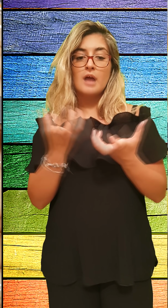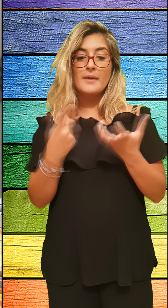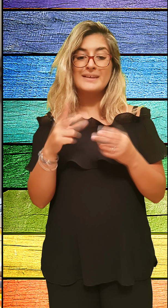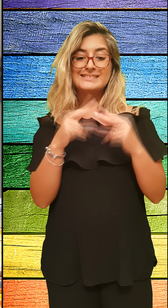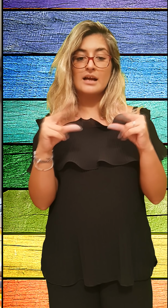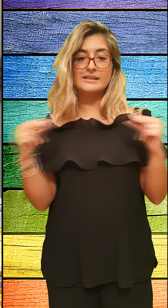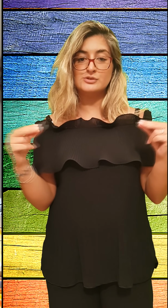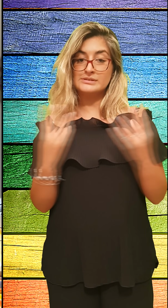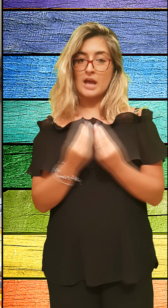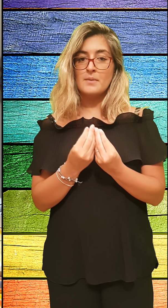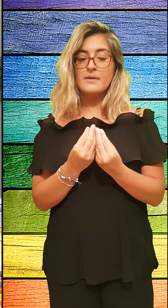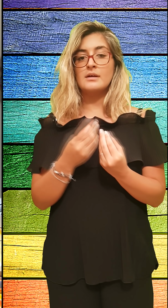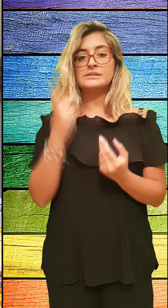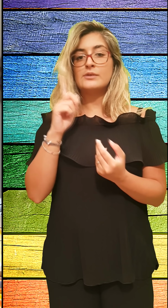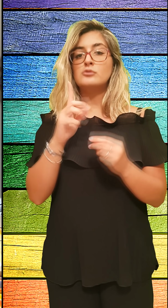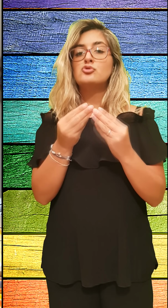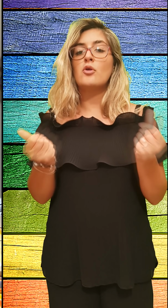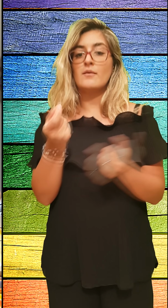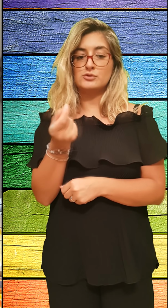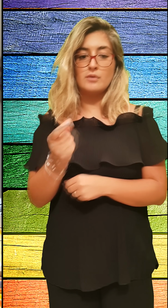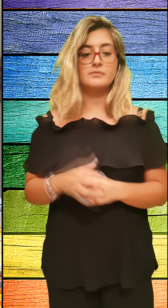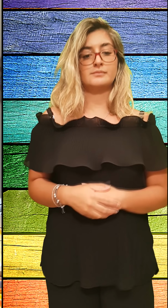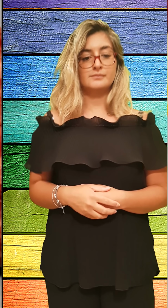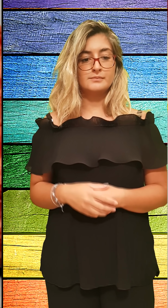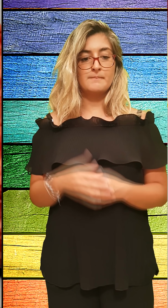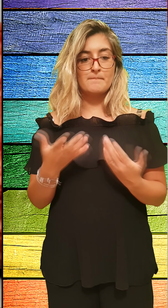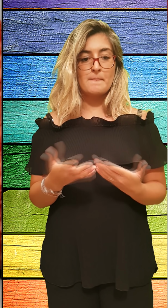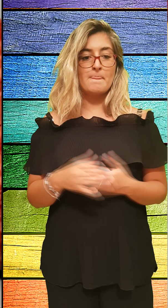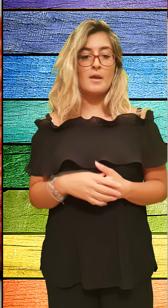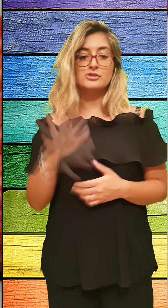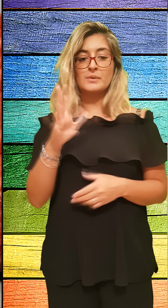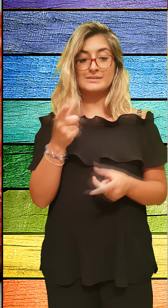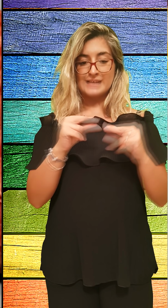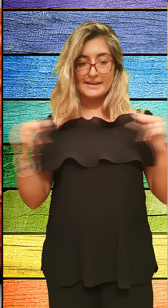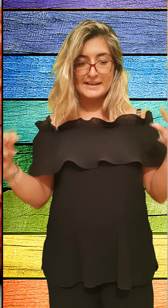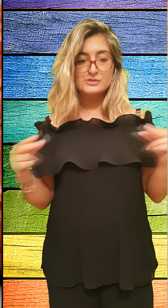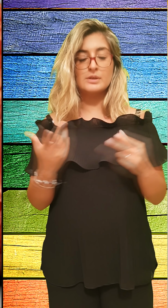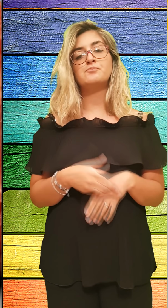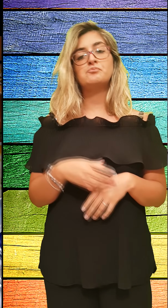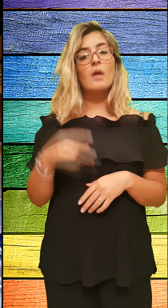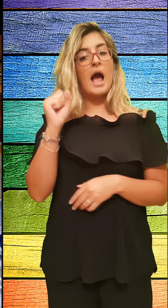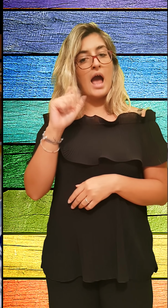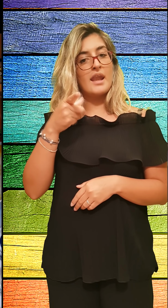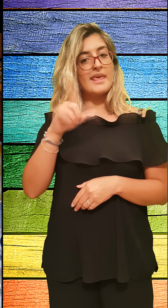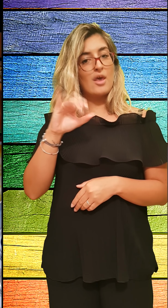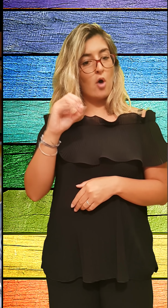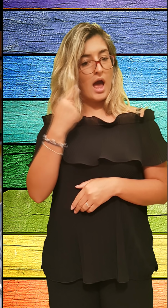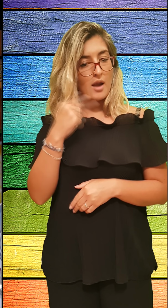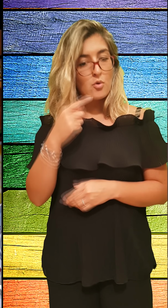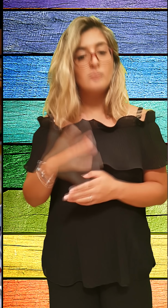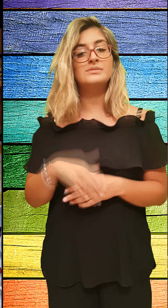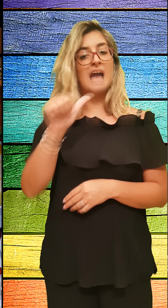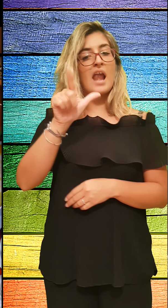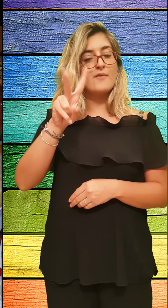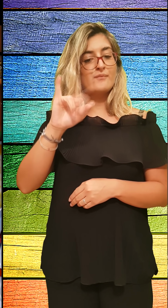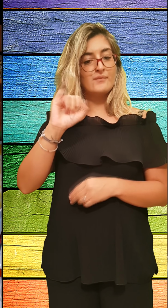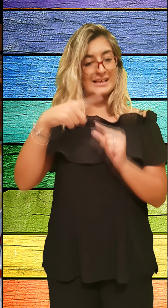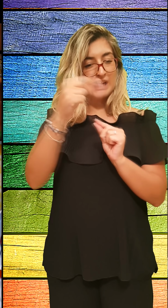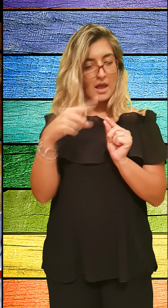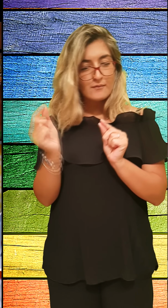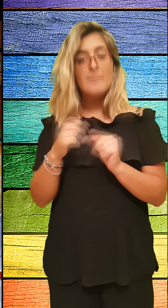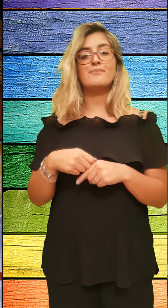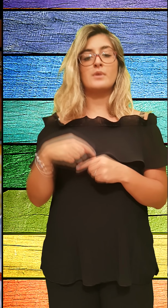salsicce, che li lasciate un po' durini, se no vi si sbriciolano. Poi ci vuole 5 salsicce, ci vuole 2 bei spicchi d'aglio, una bella fogliolina di